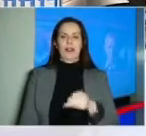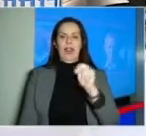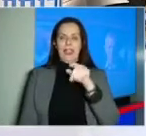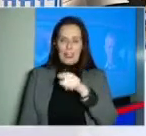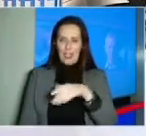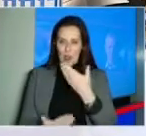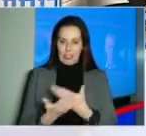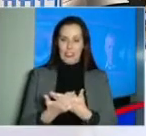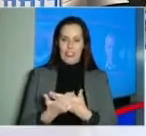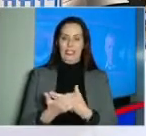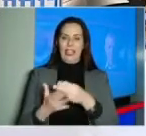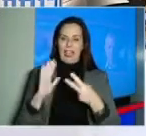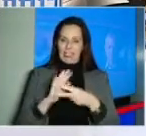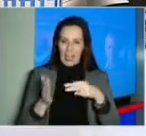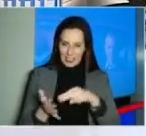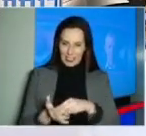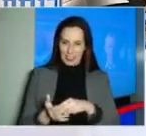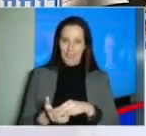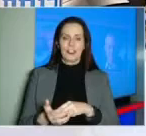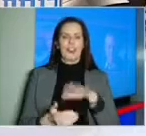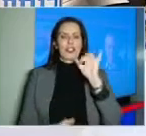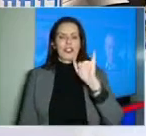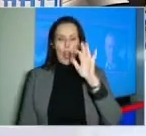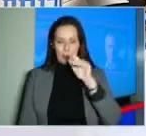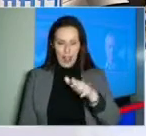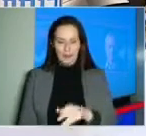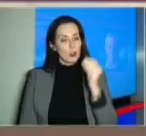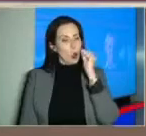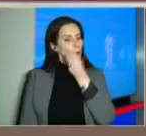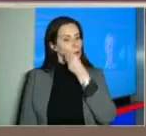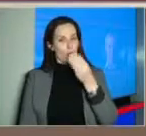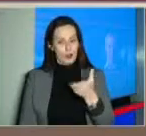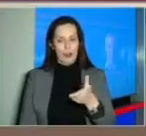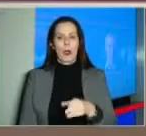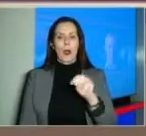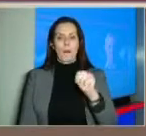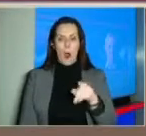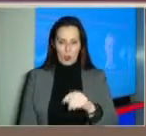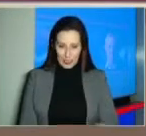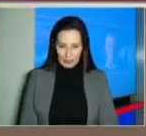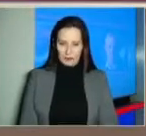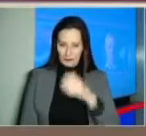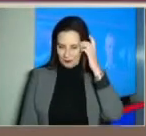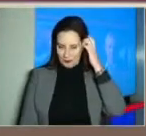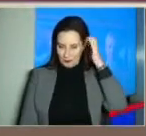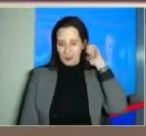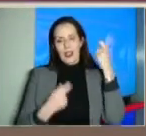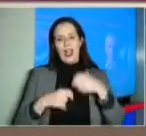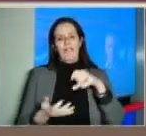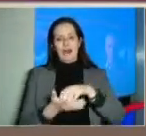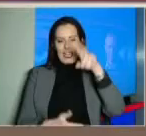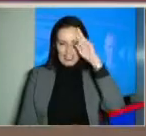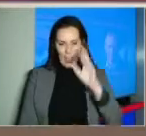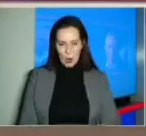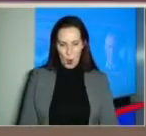רייכמן, יועצת אסטרטגית ליניר קוזין שלנו. שלום. צהריים טובים למוטי אוחנה, חבר מרכז